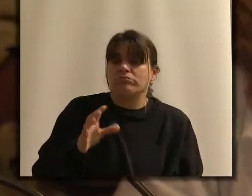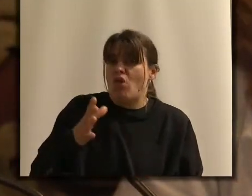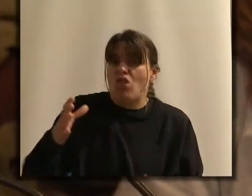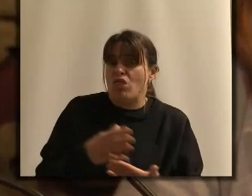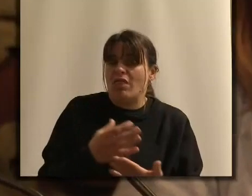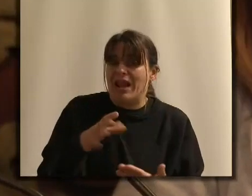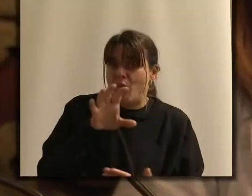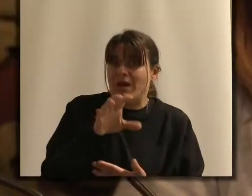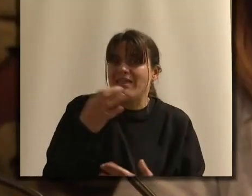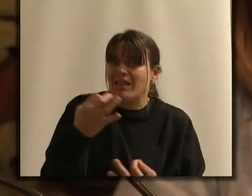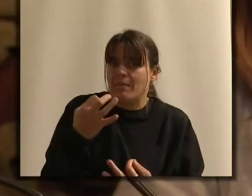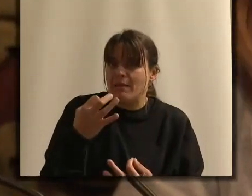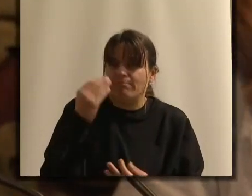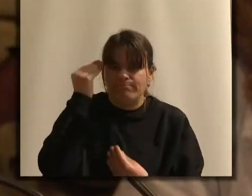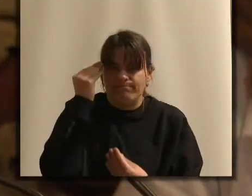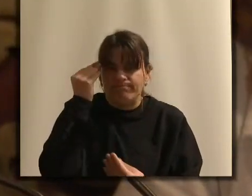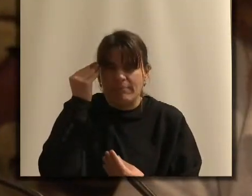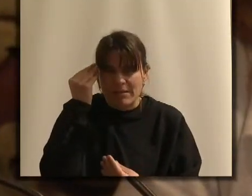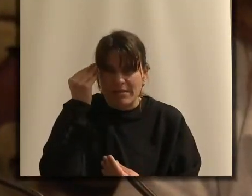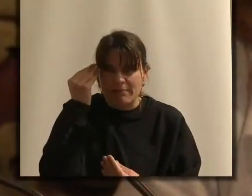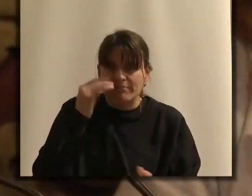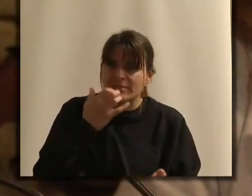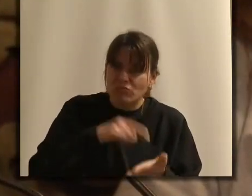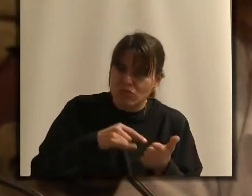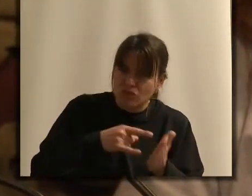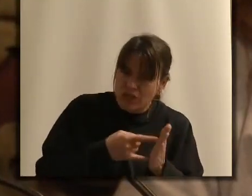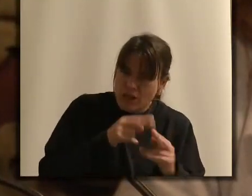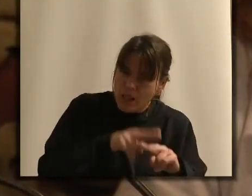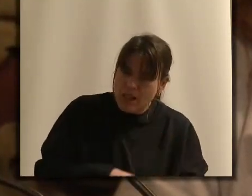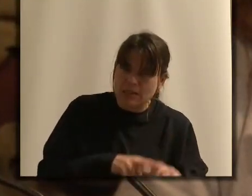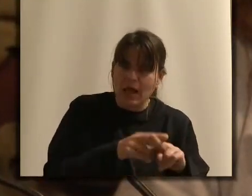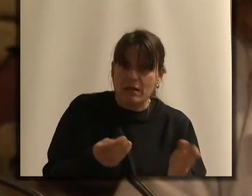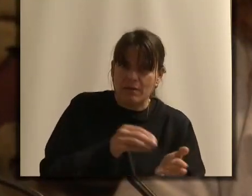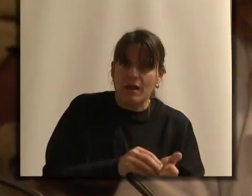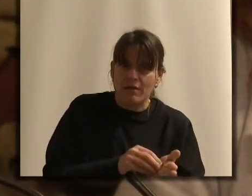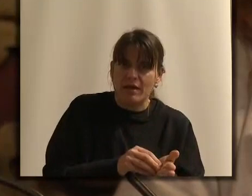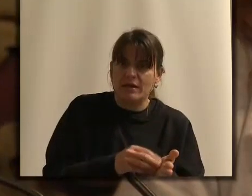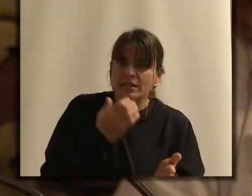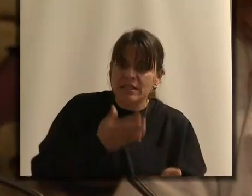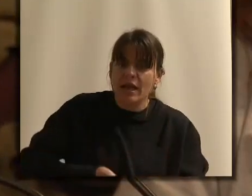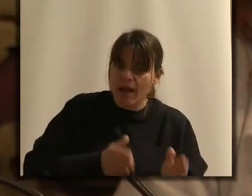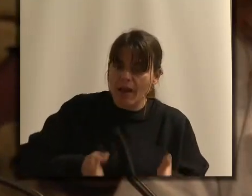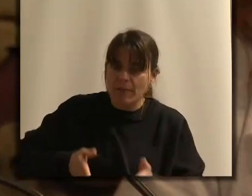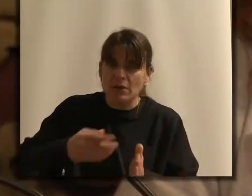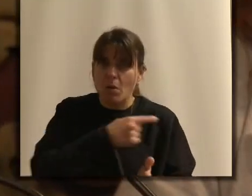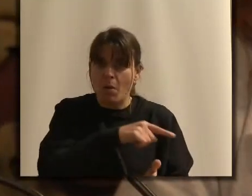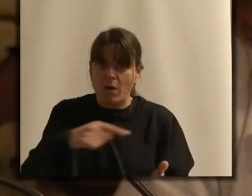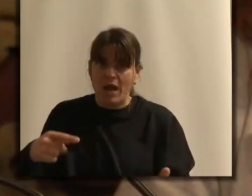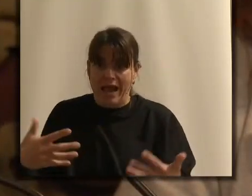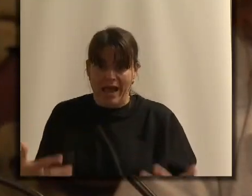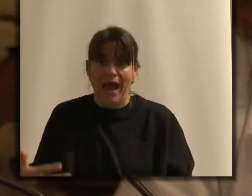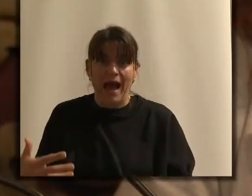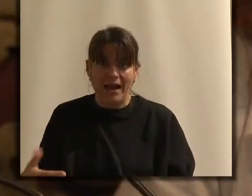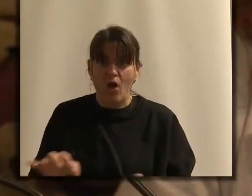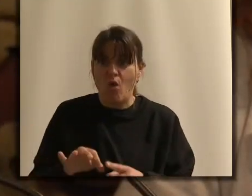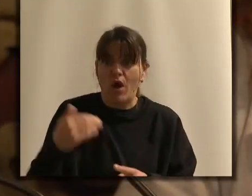plantejar si es replanteja aquest projecte i es fa per als camins existents o paral·lels als camins existents,